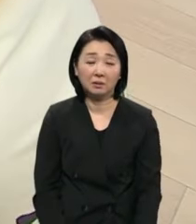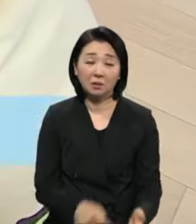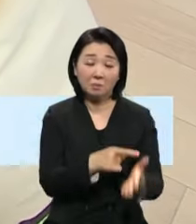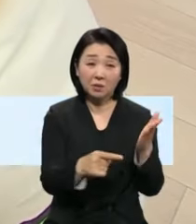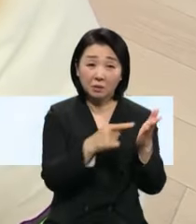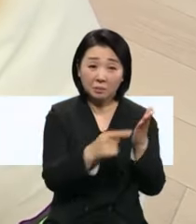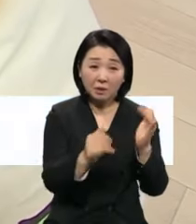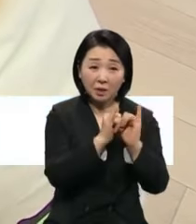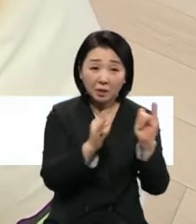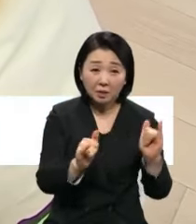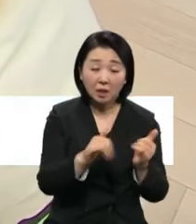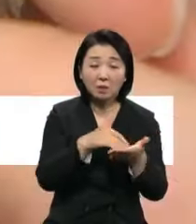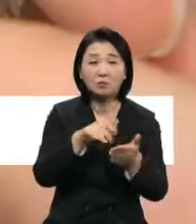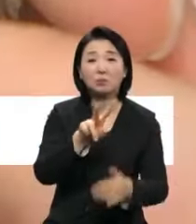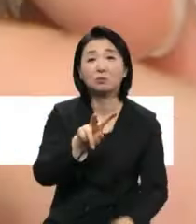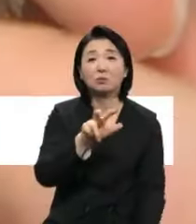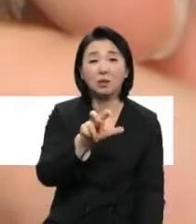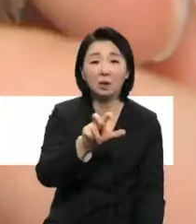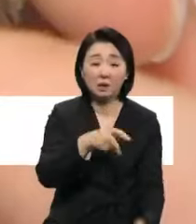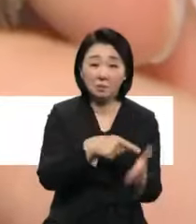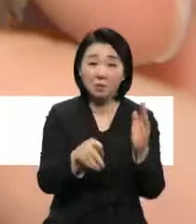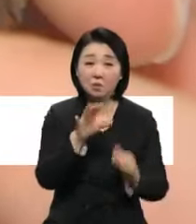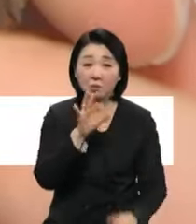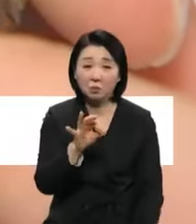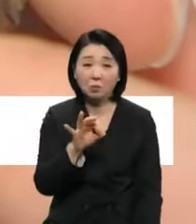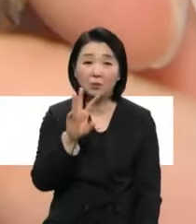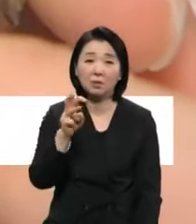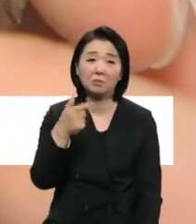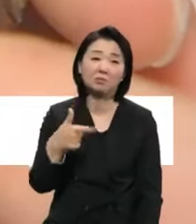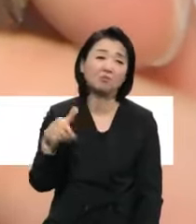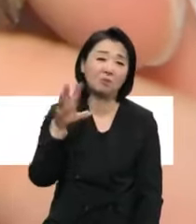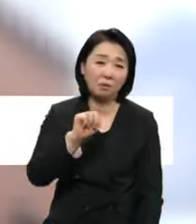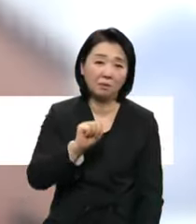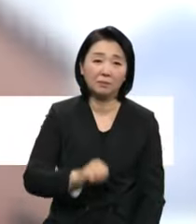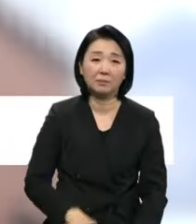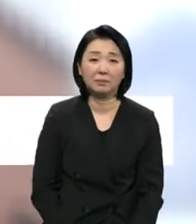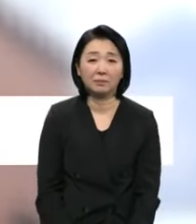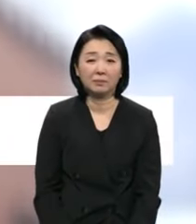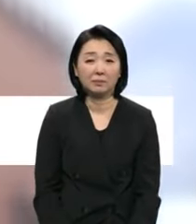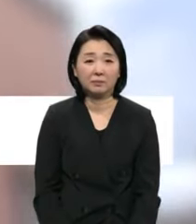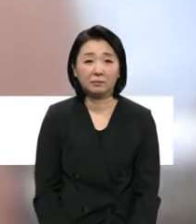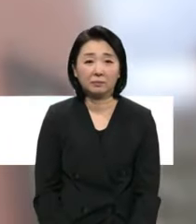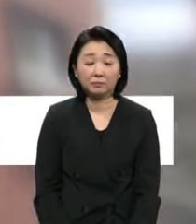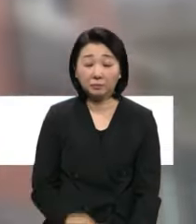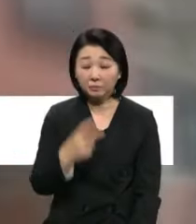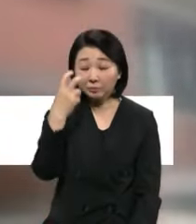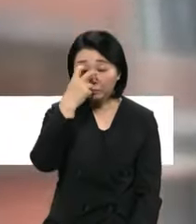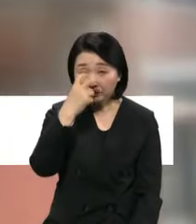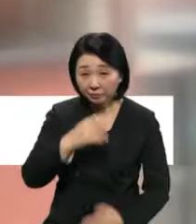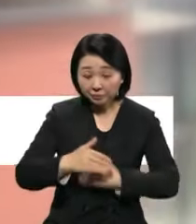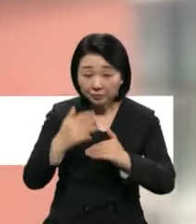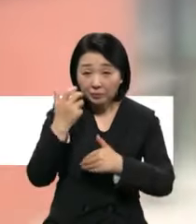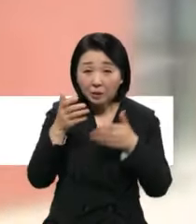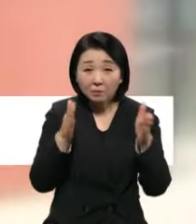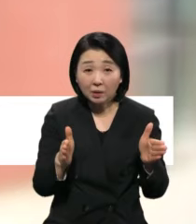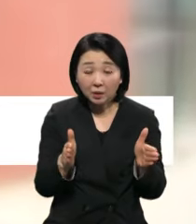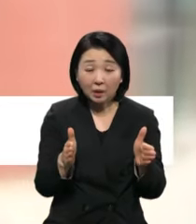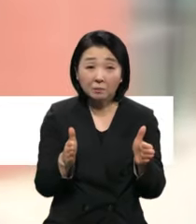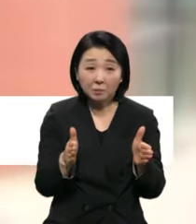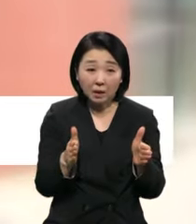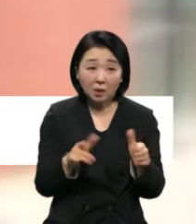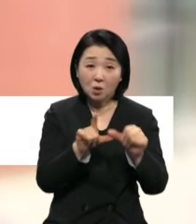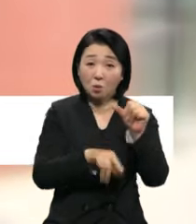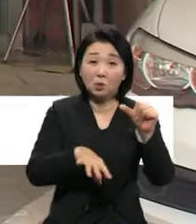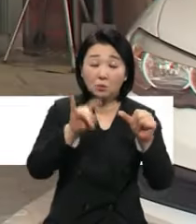피해자만 지금까지 25명, 피해액은 36억 원에 달합니다. 수사 착수 8개월 만인 이달 초 검찰은